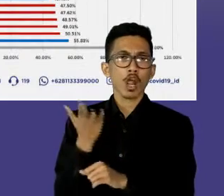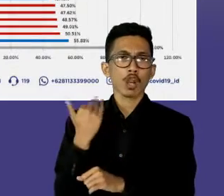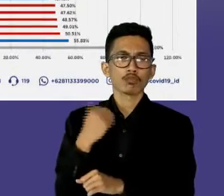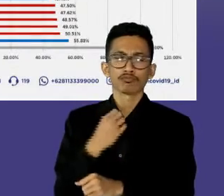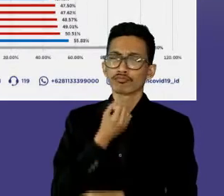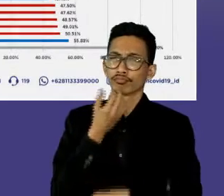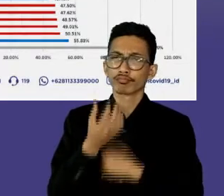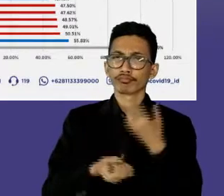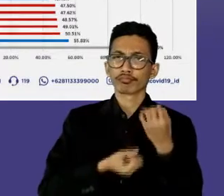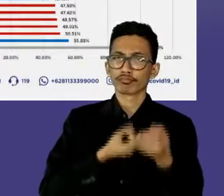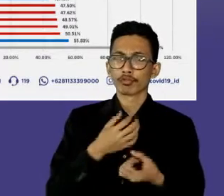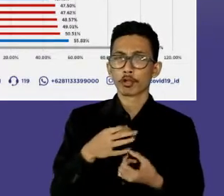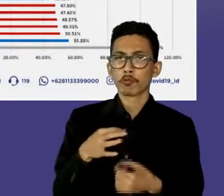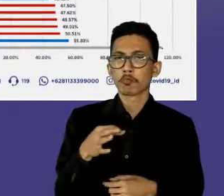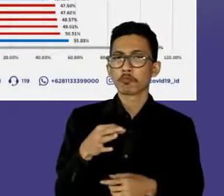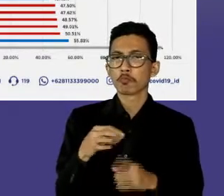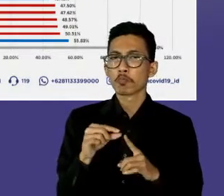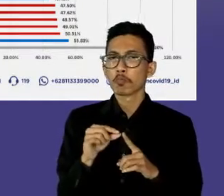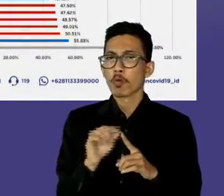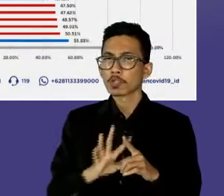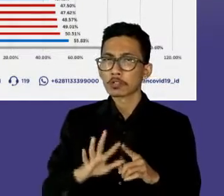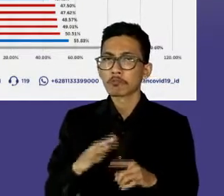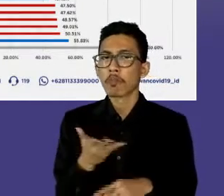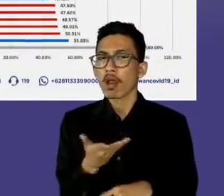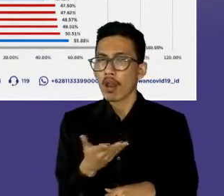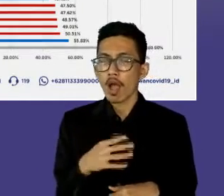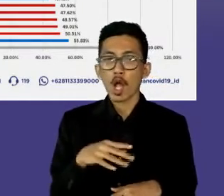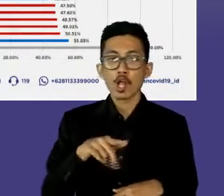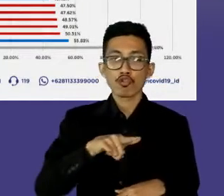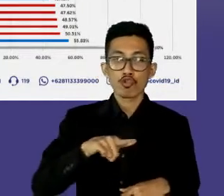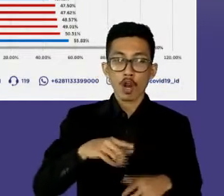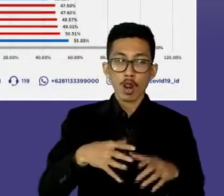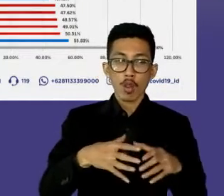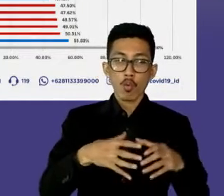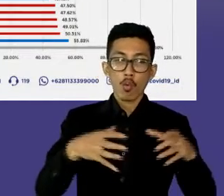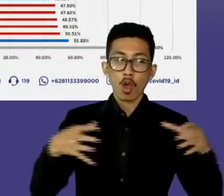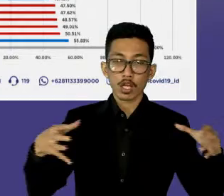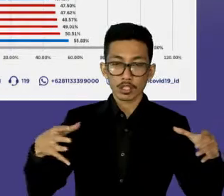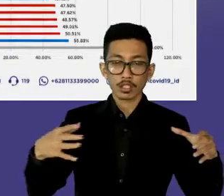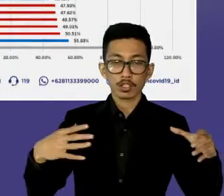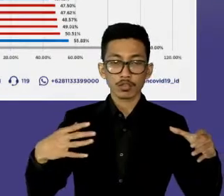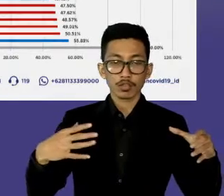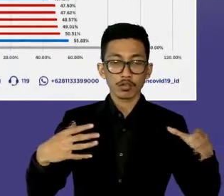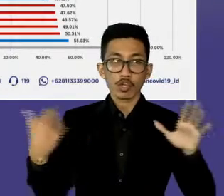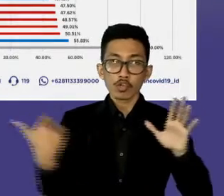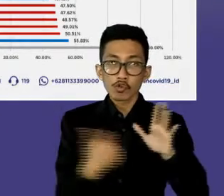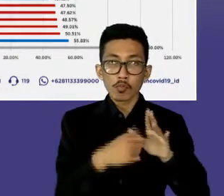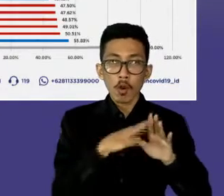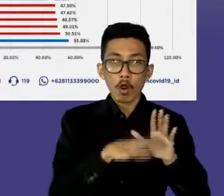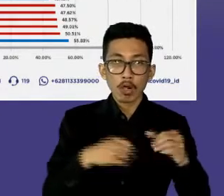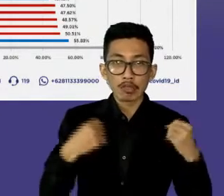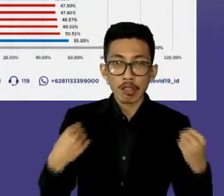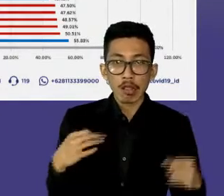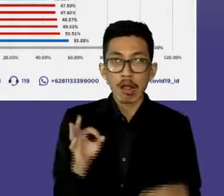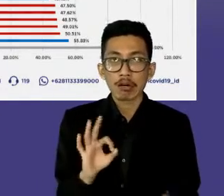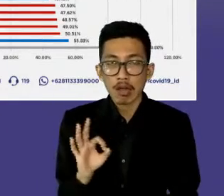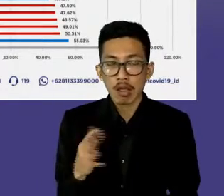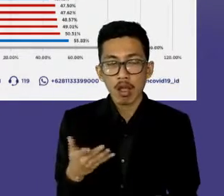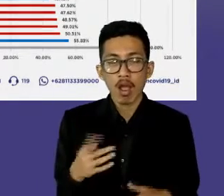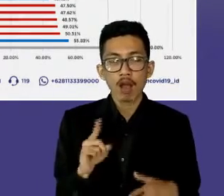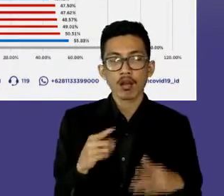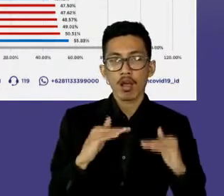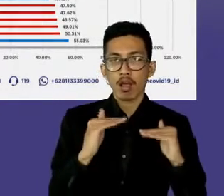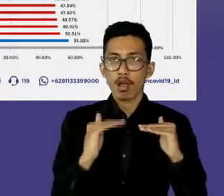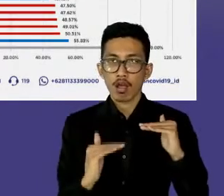kita evaluasi provinsi mana dengan cakupan kelurahan yang luas untuk tidak patuh gitu, cakupannya luas dengan kepatuhan rendah